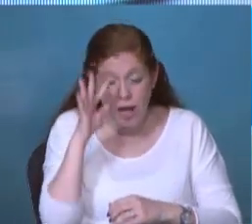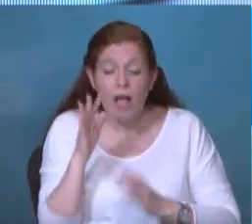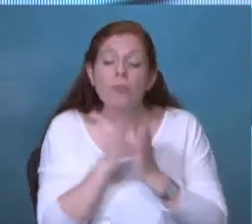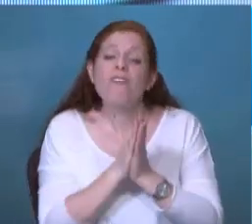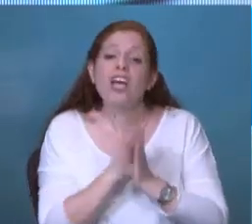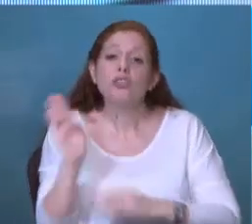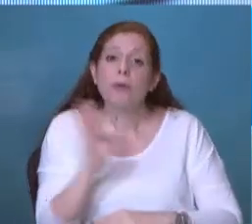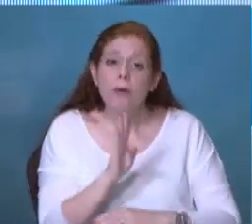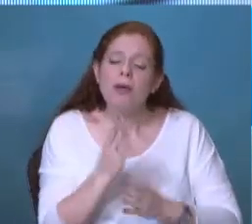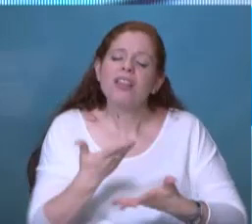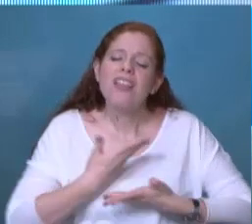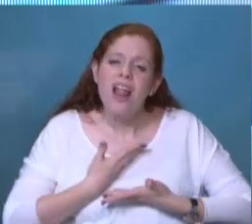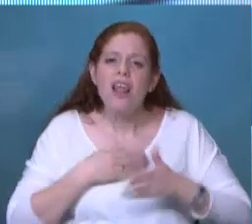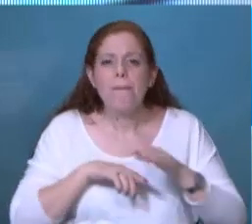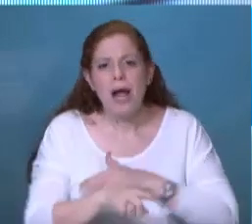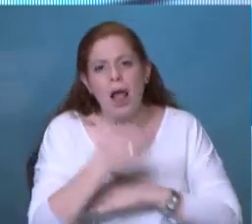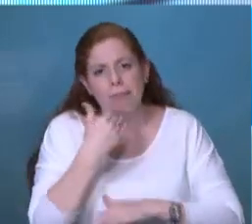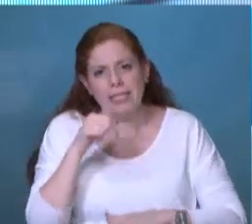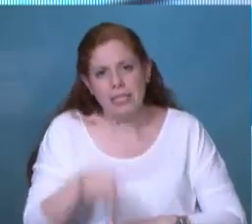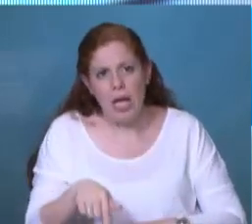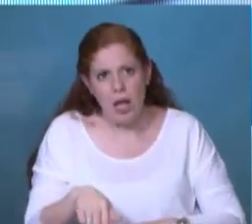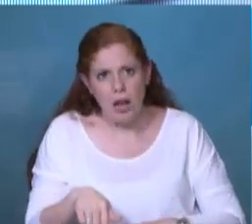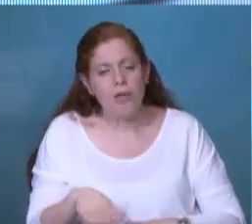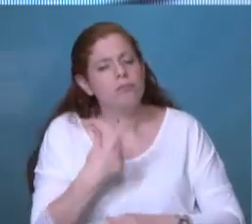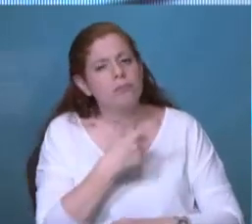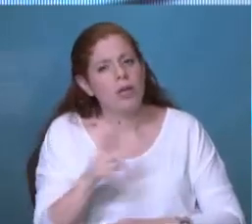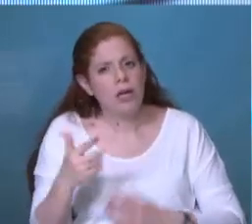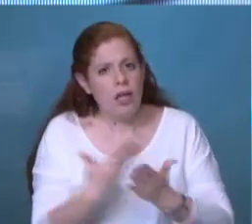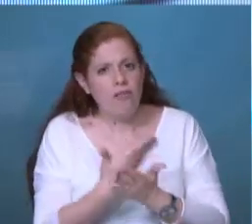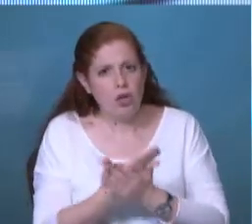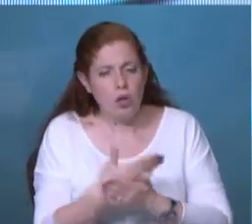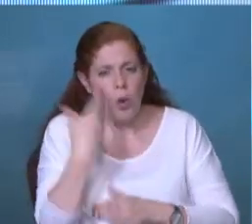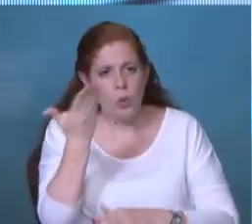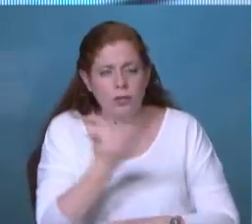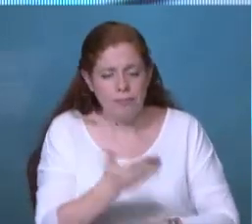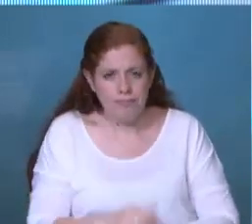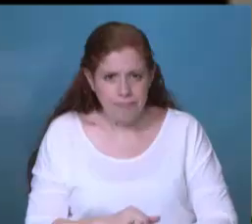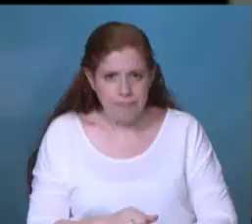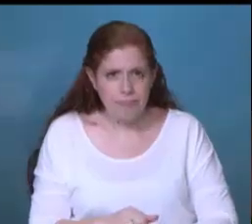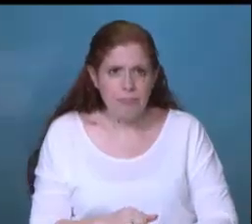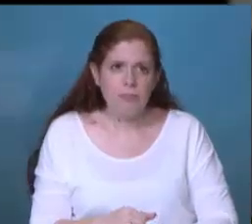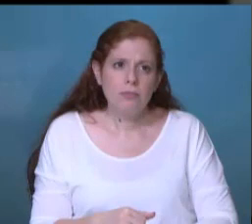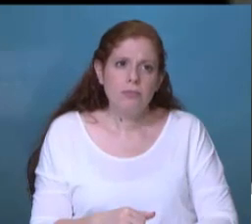מבקש, תן לי מקלט בישראל. כתב חדשות החוץ, יואב זהבי, מביא את הסיפור.